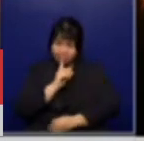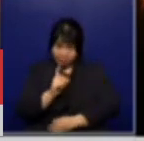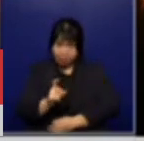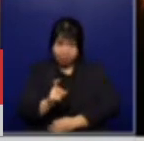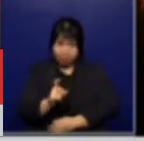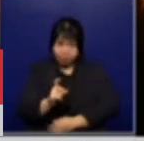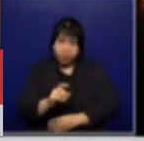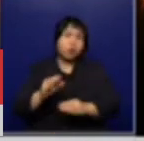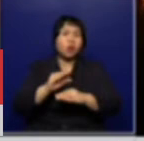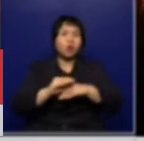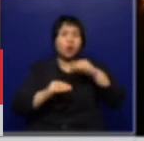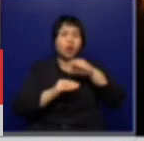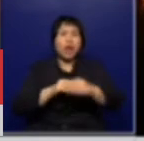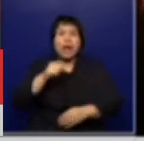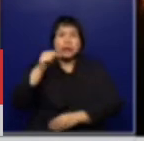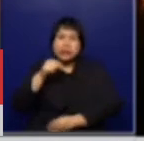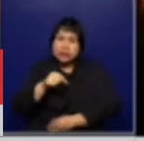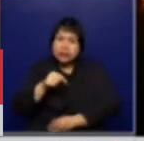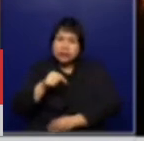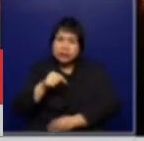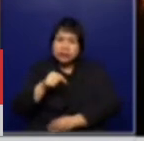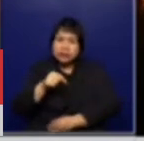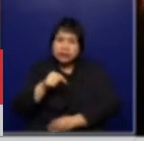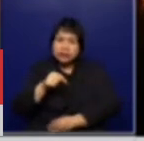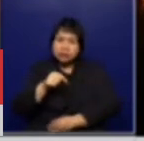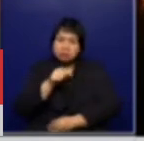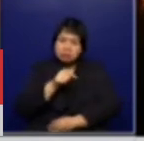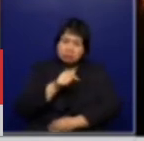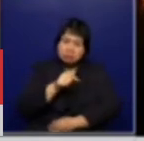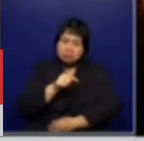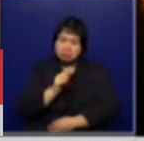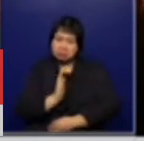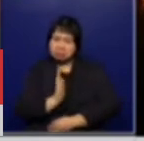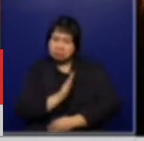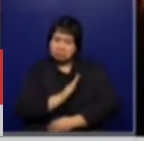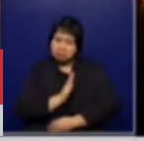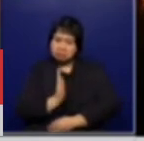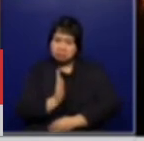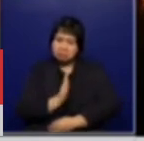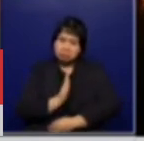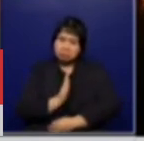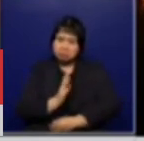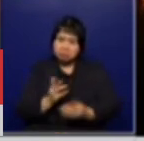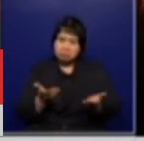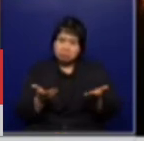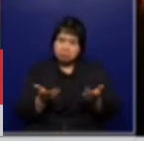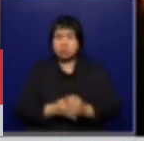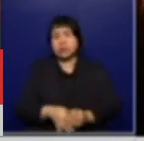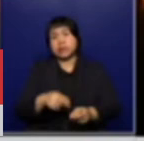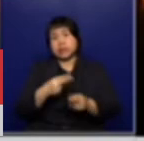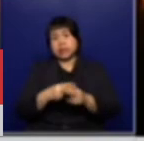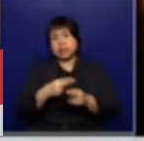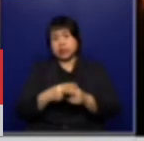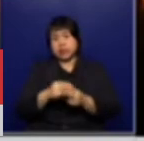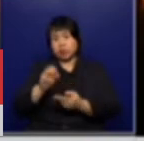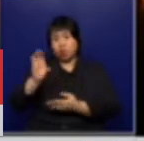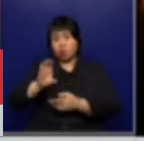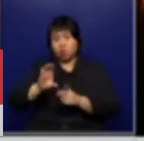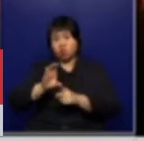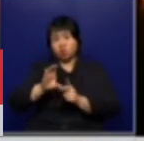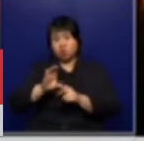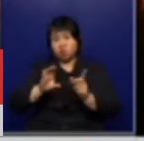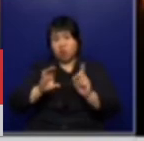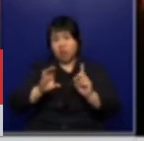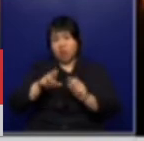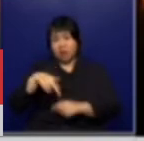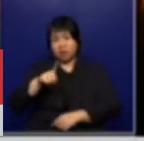โครงการนี้ส่อไปทางทุจริตหรือไม่แถมชื่อกองทุนนี้ค่ะกองทุนประช